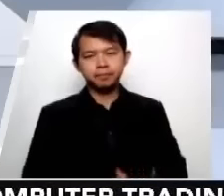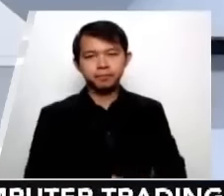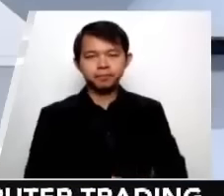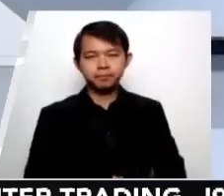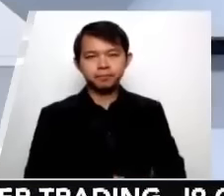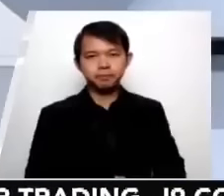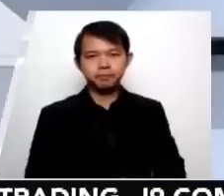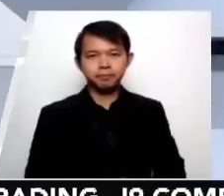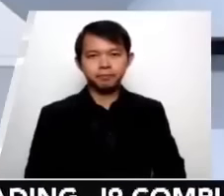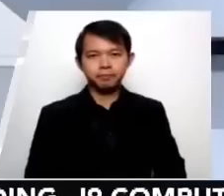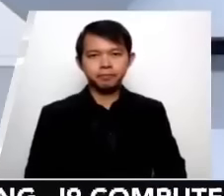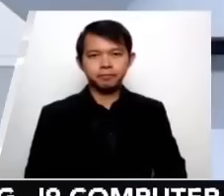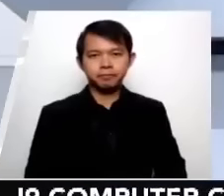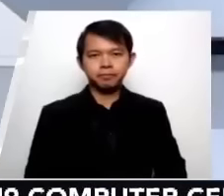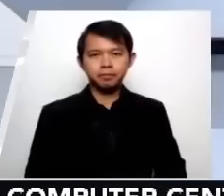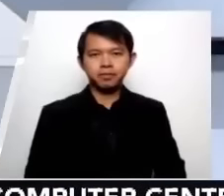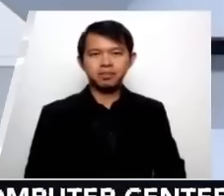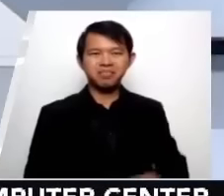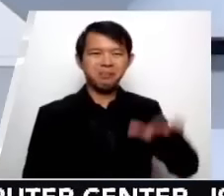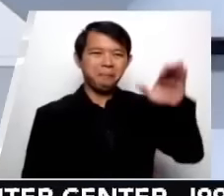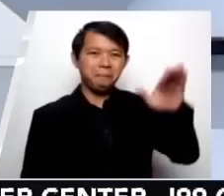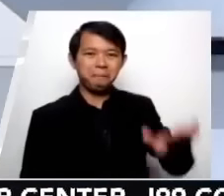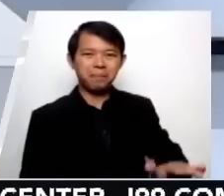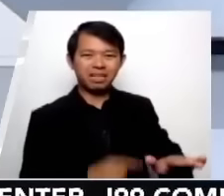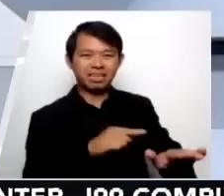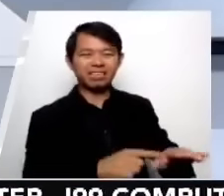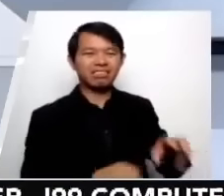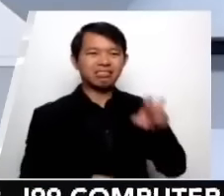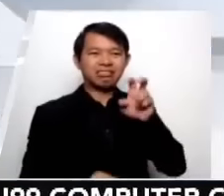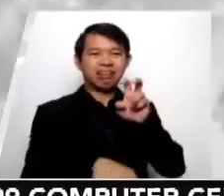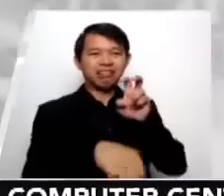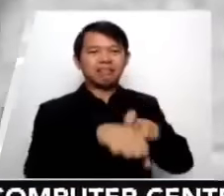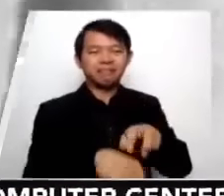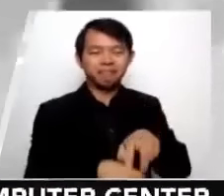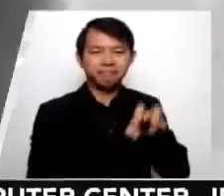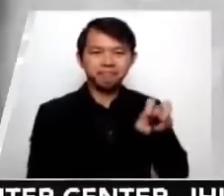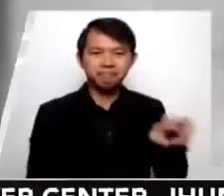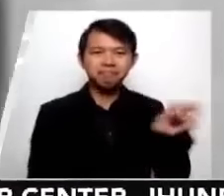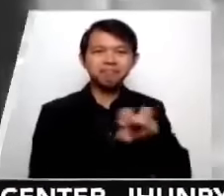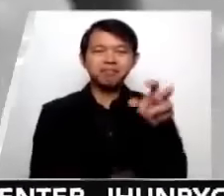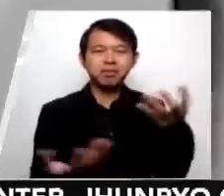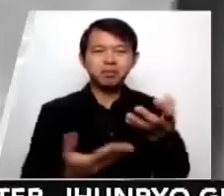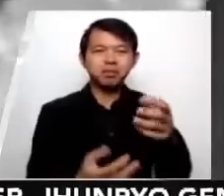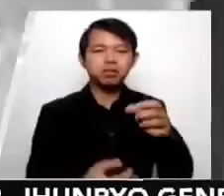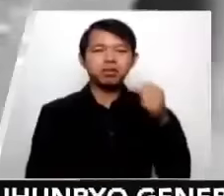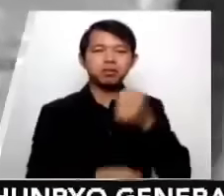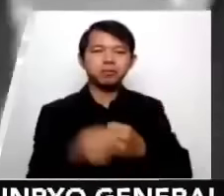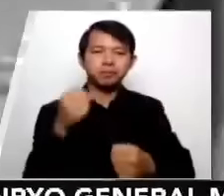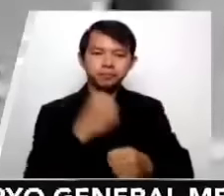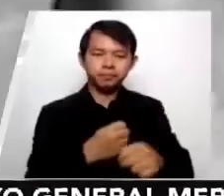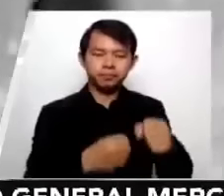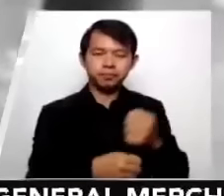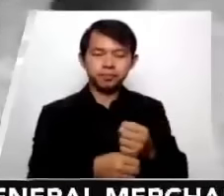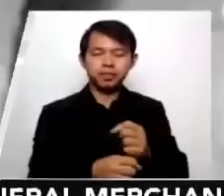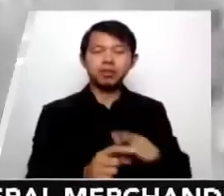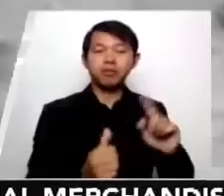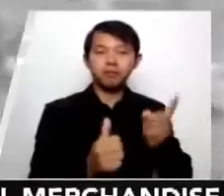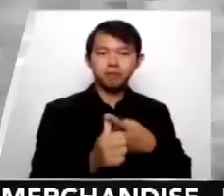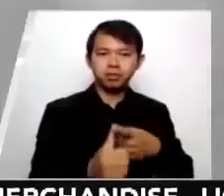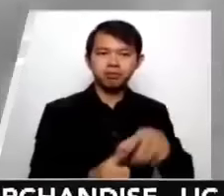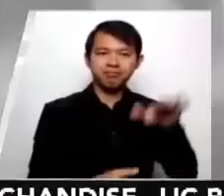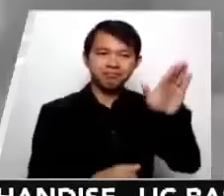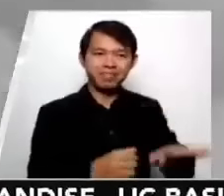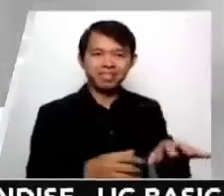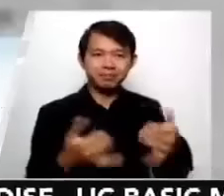Tinuklaw ng ahas ang isang bata sa Tampakan, South Cotabato. Nung una, hawak pa ng bata ang ahas at tila nilalaro